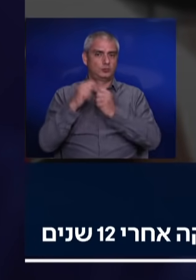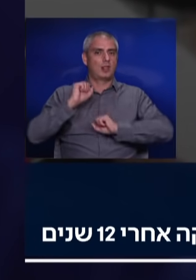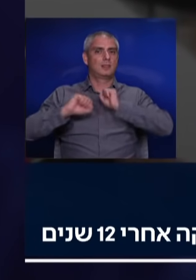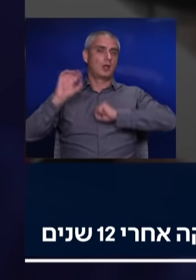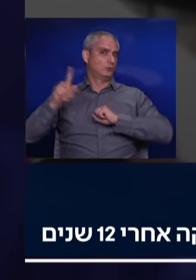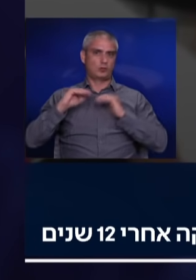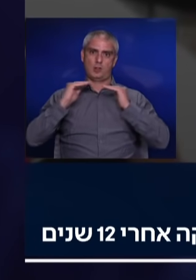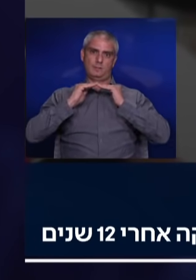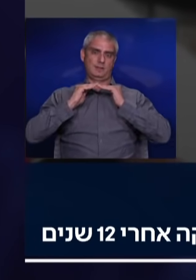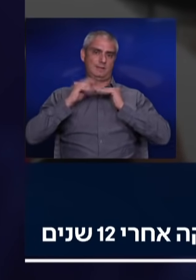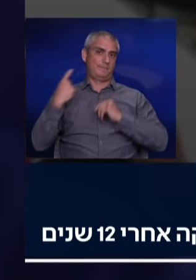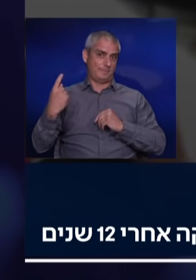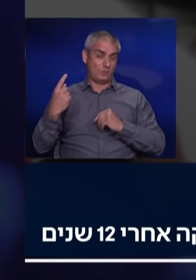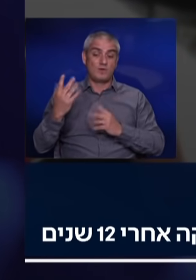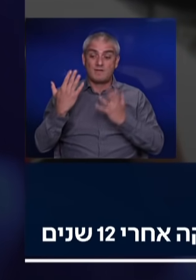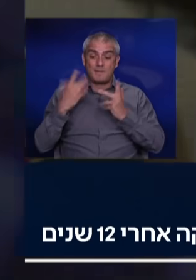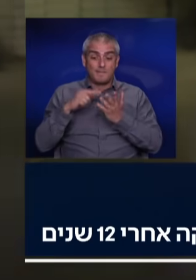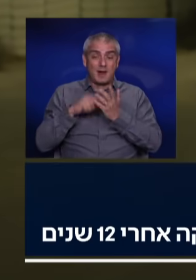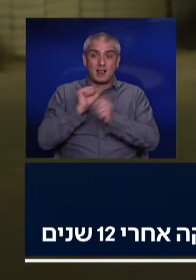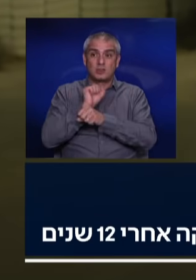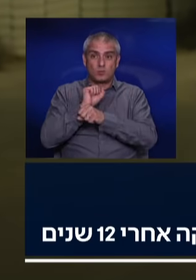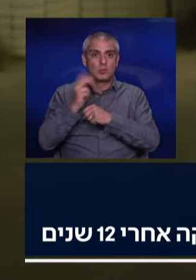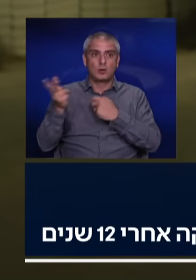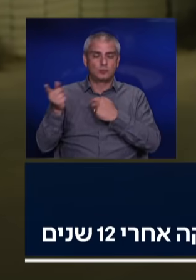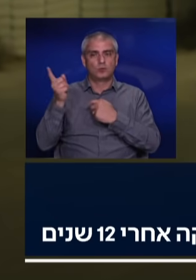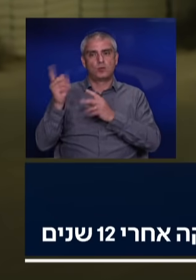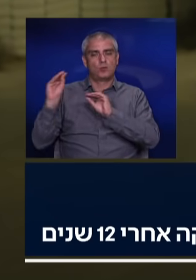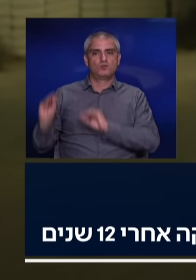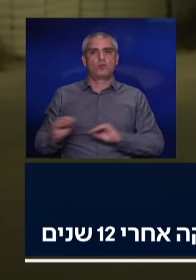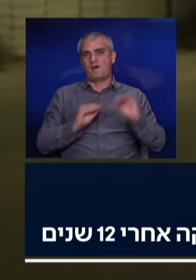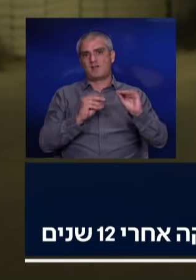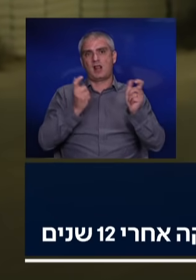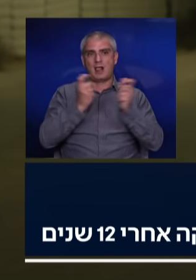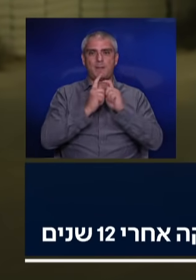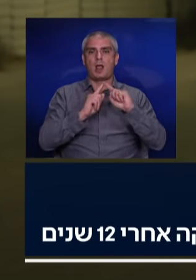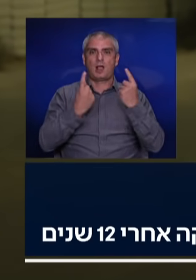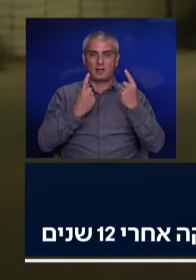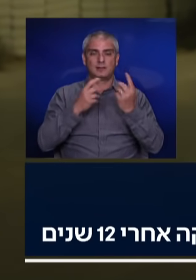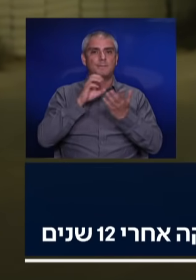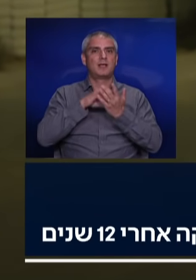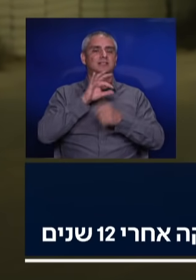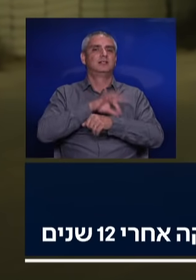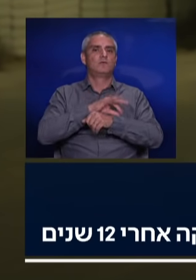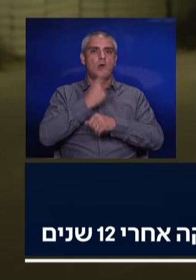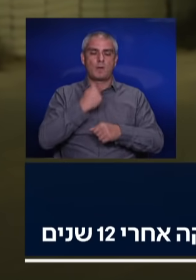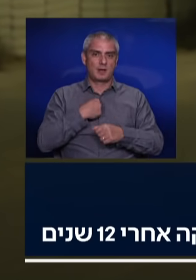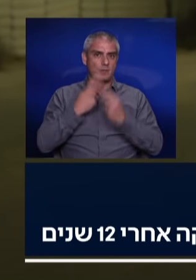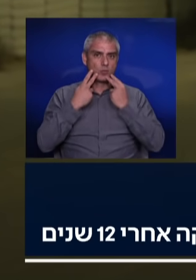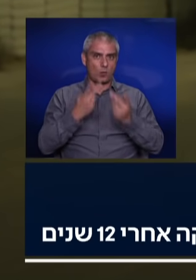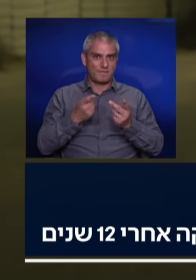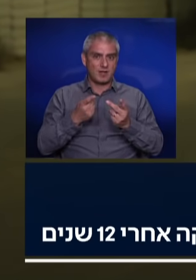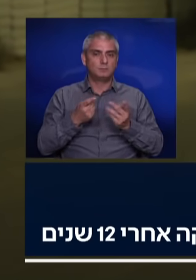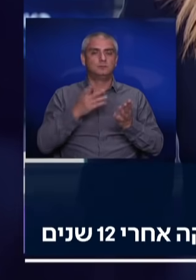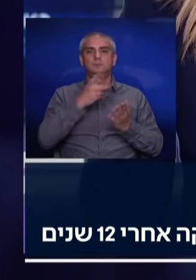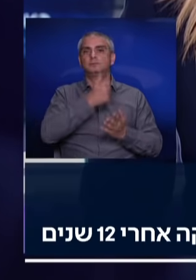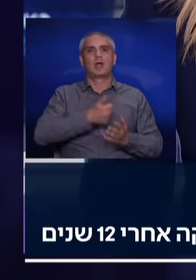שאינה הולמת מצידו, וברקע התלונות האלה בסמוך להן הוא מועבר למחלקה אחרת. מהמרכז הרפואי מוסרים לנו בתגובה כאמור